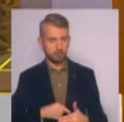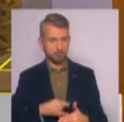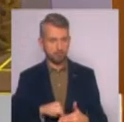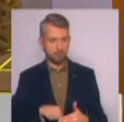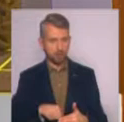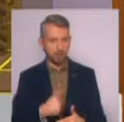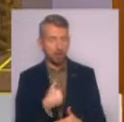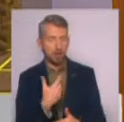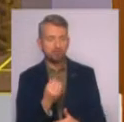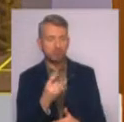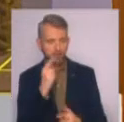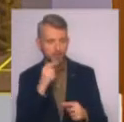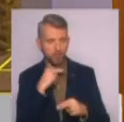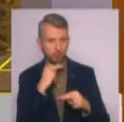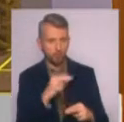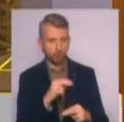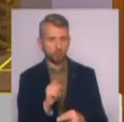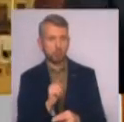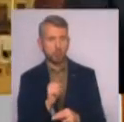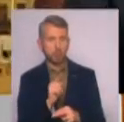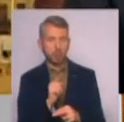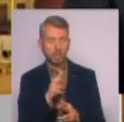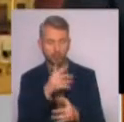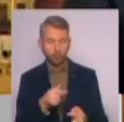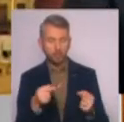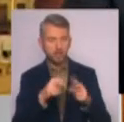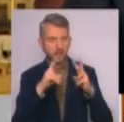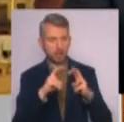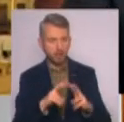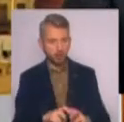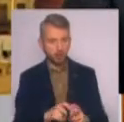зараз звертаю увагу, що своєчасна діагностика,